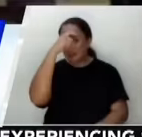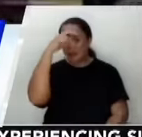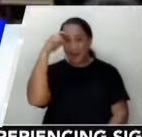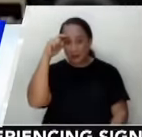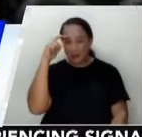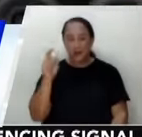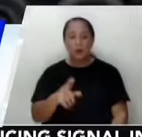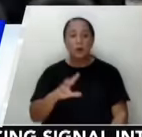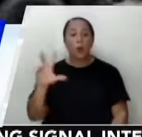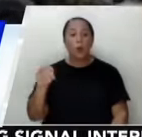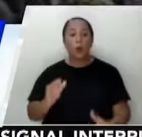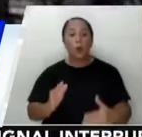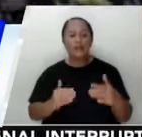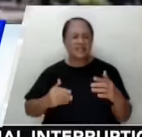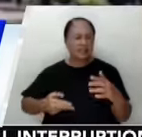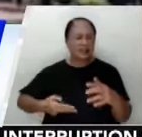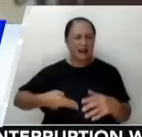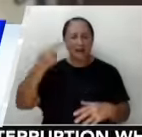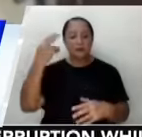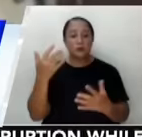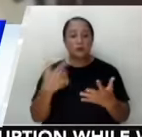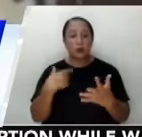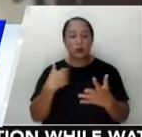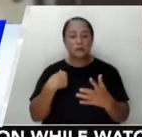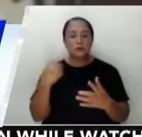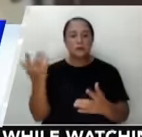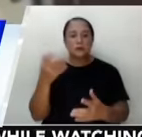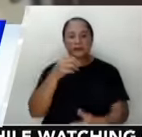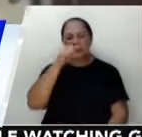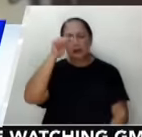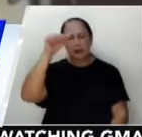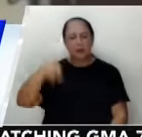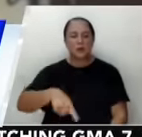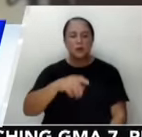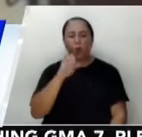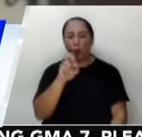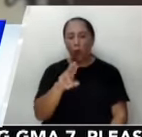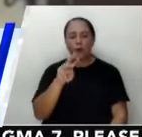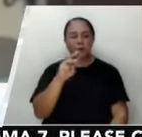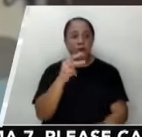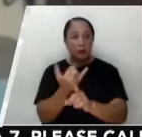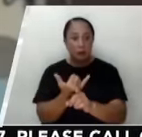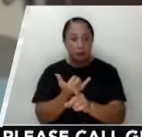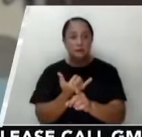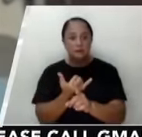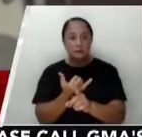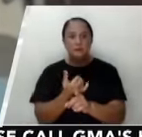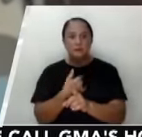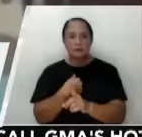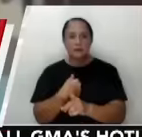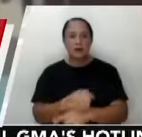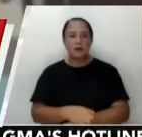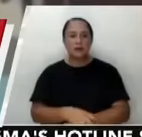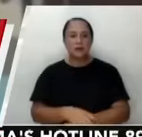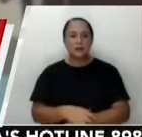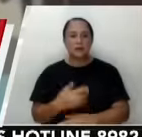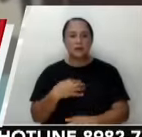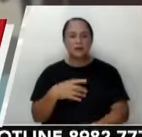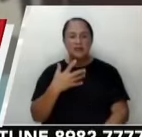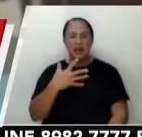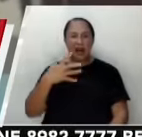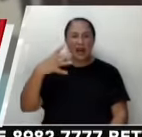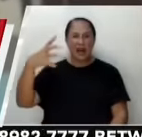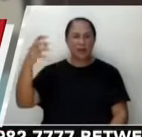inaasahan pang sa Abril o Mayo mangyayari. Ang ating maximum na inaasahan hanggang matapos itong tag-init ay hanggang 45 degrees Celsius.